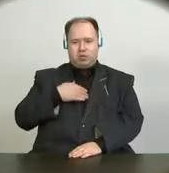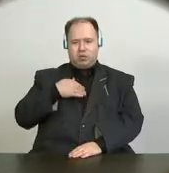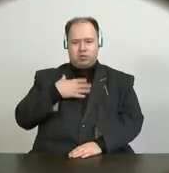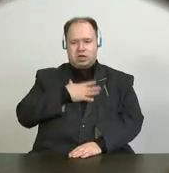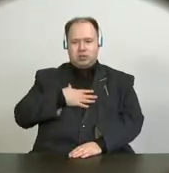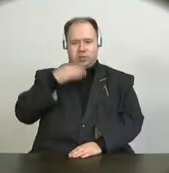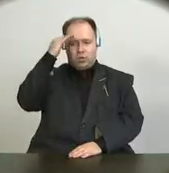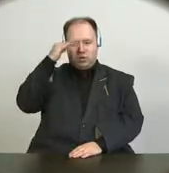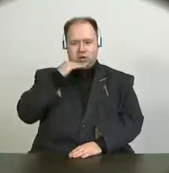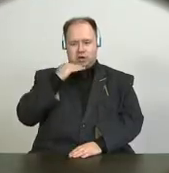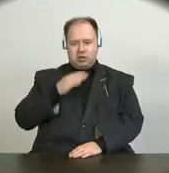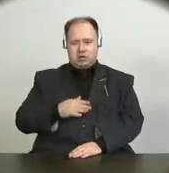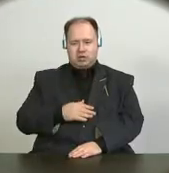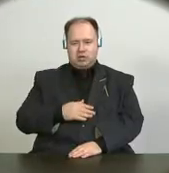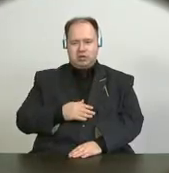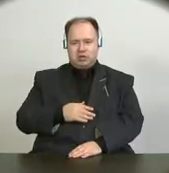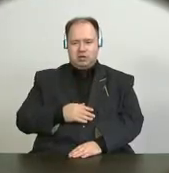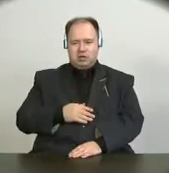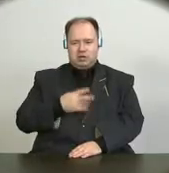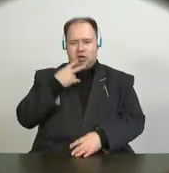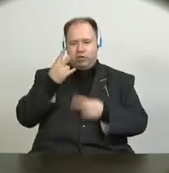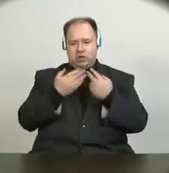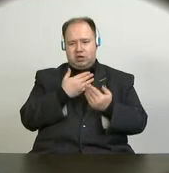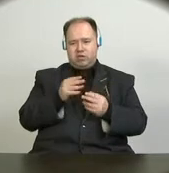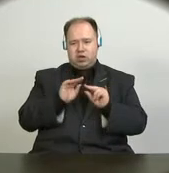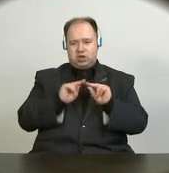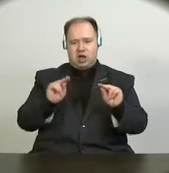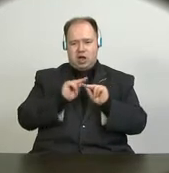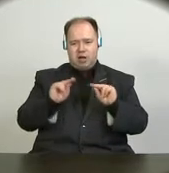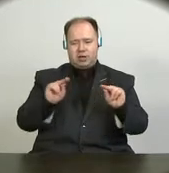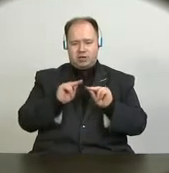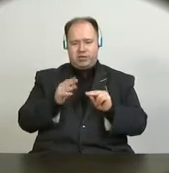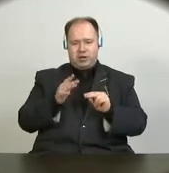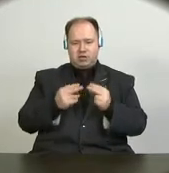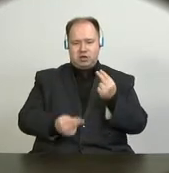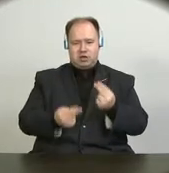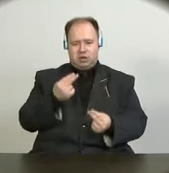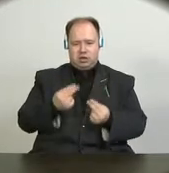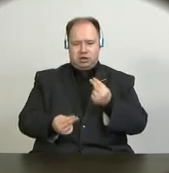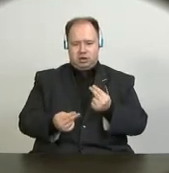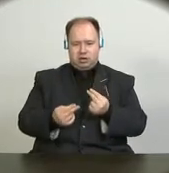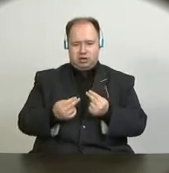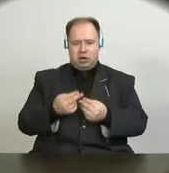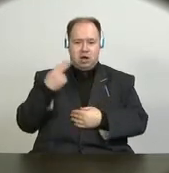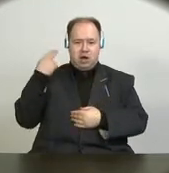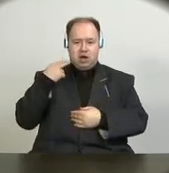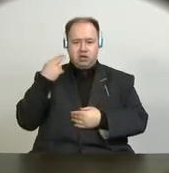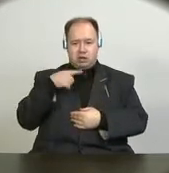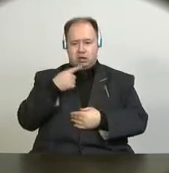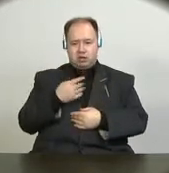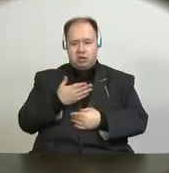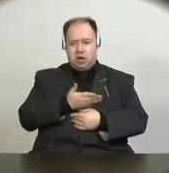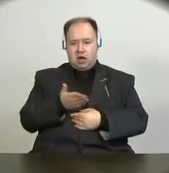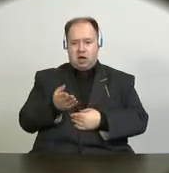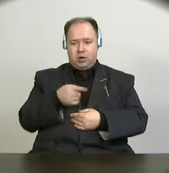видел все ваши прекрасные образовательные игры in cell in mein само название говорит о том что они на английском языке а мы говорим об